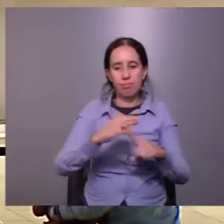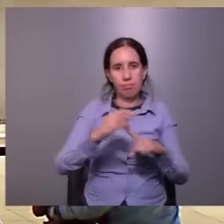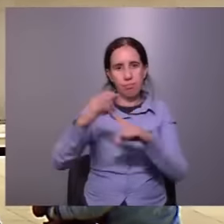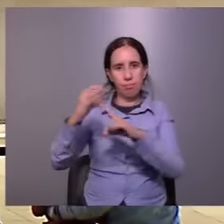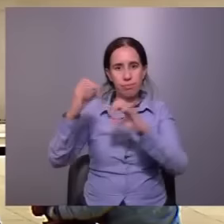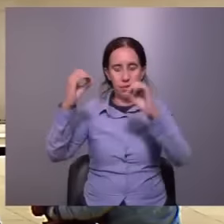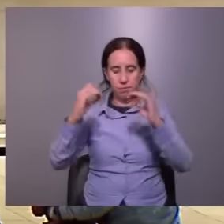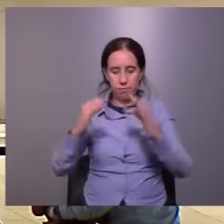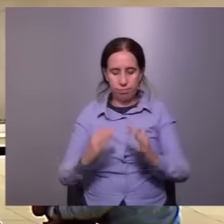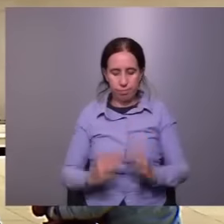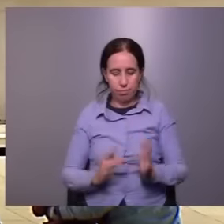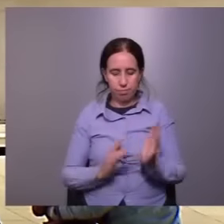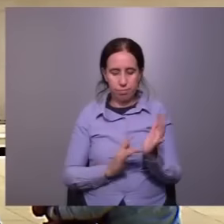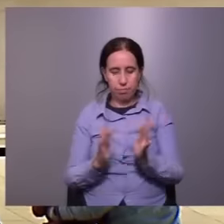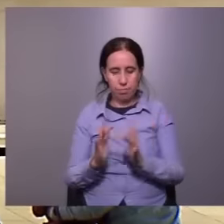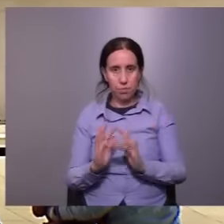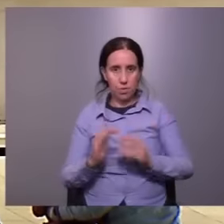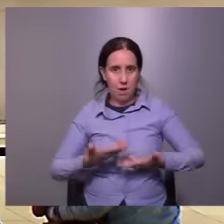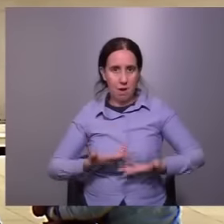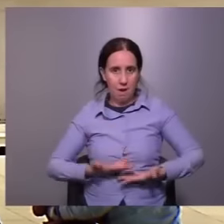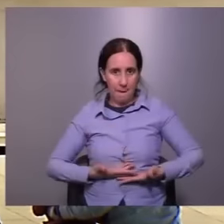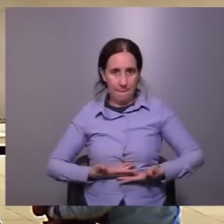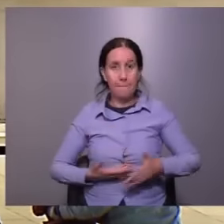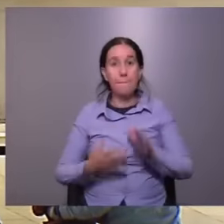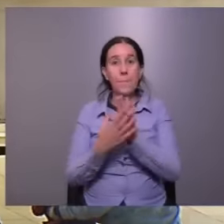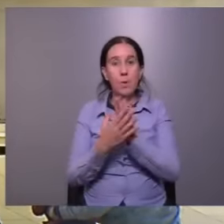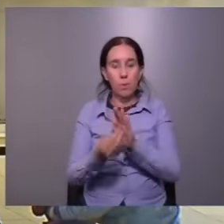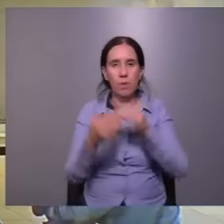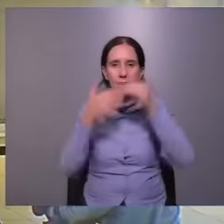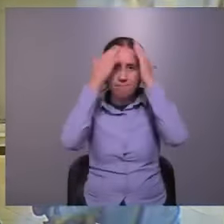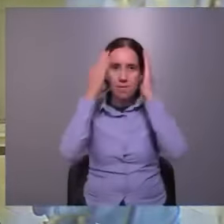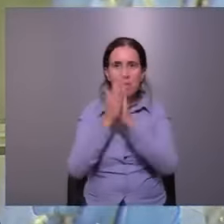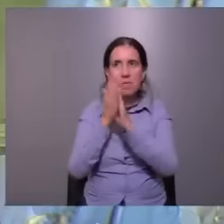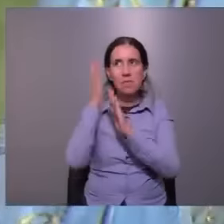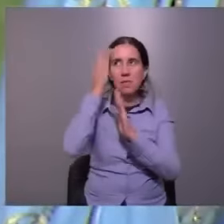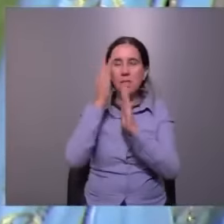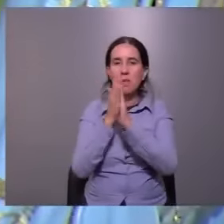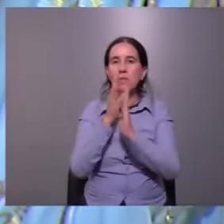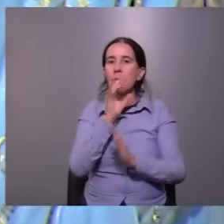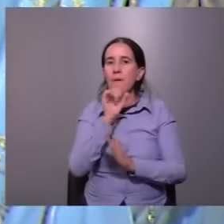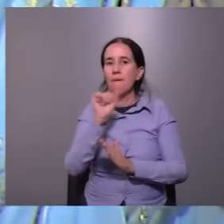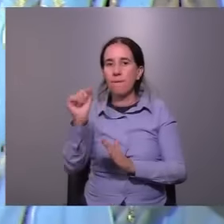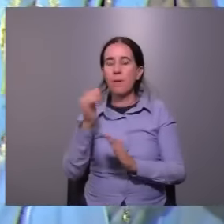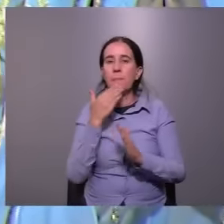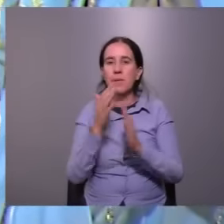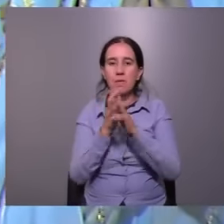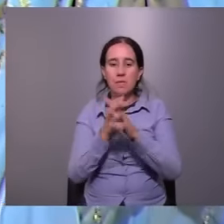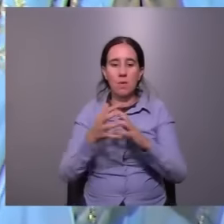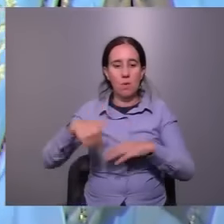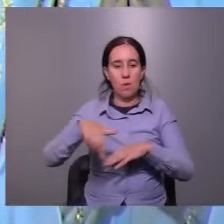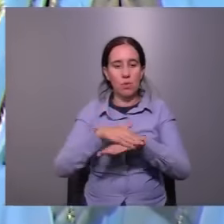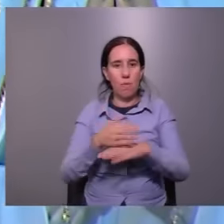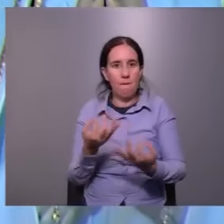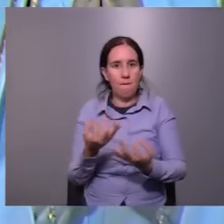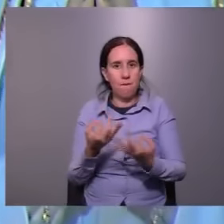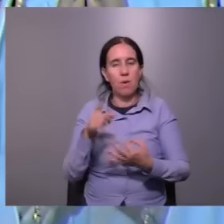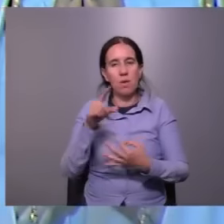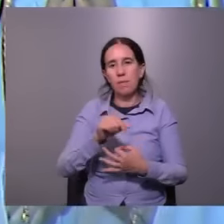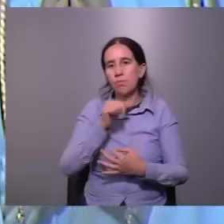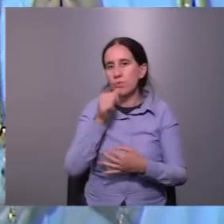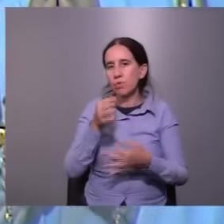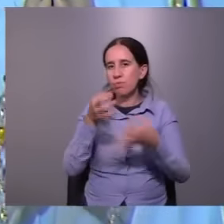Ave Maria, piena di grazia, il Signore è con te. Tu sei benedetta fra le donne e benedetto è il frutto del tuo